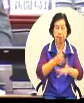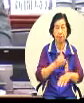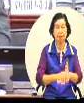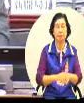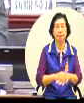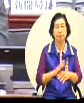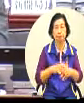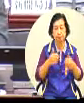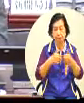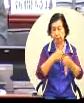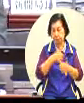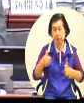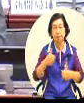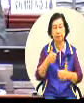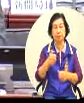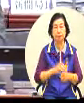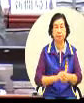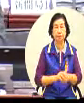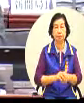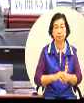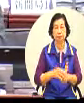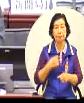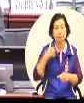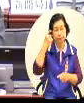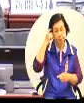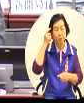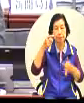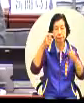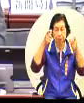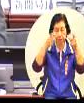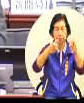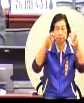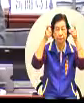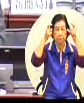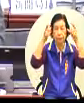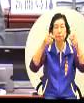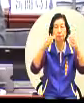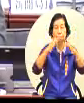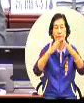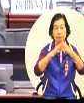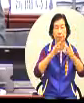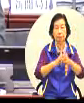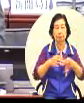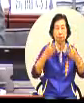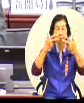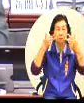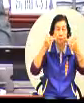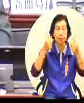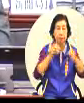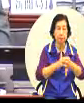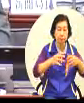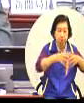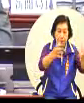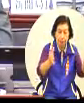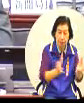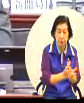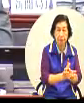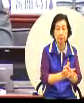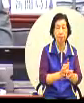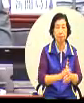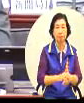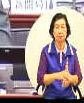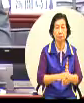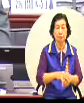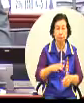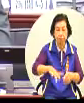大议员。我想高雄市是一个原住民族族群几乎是最